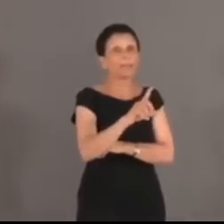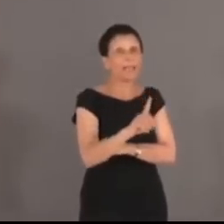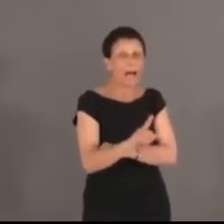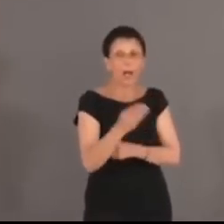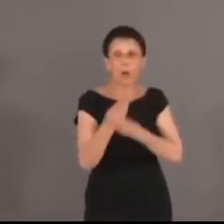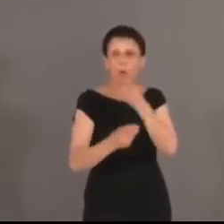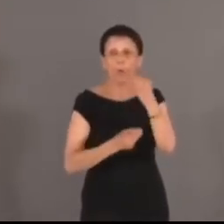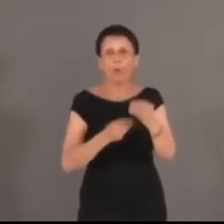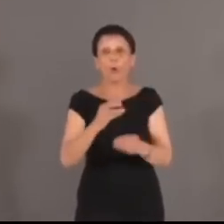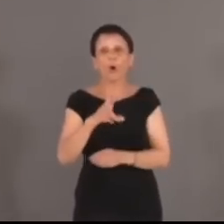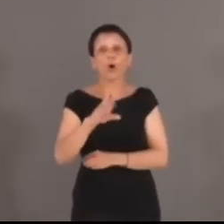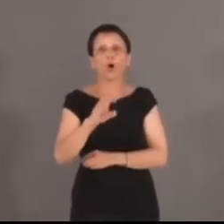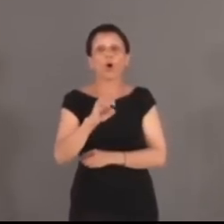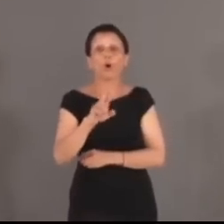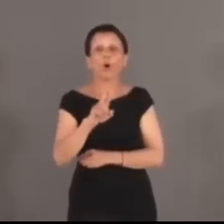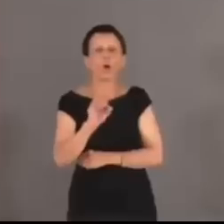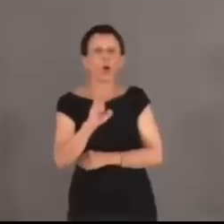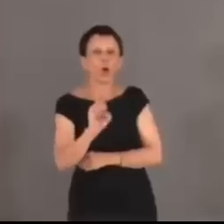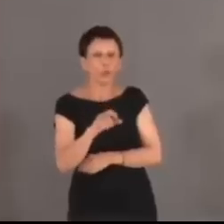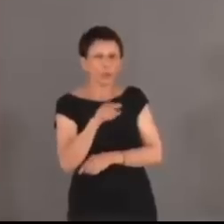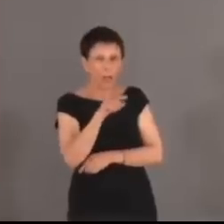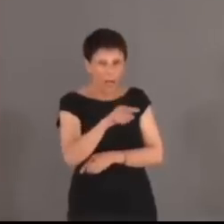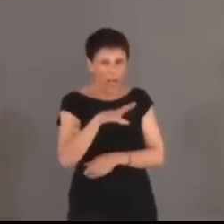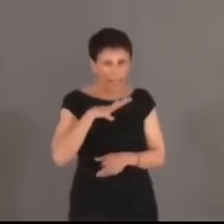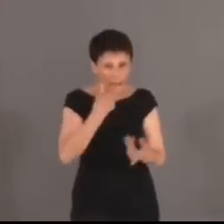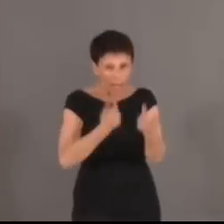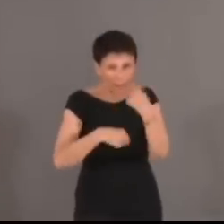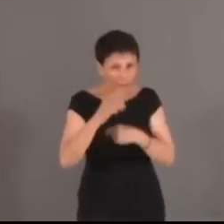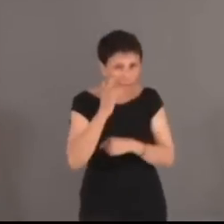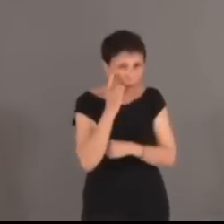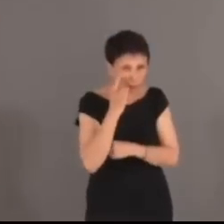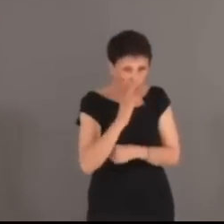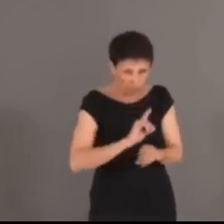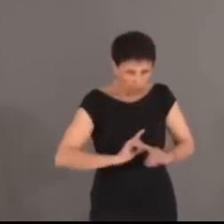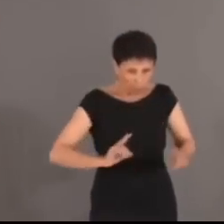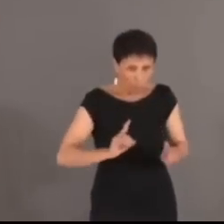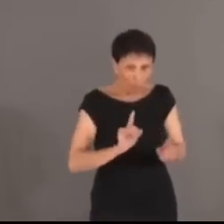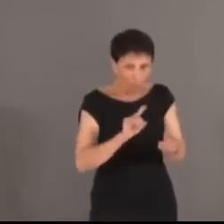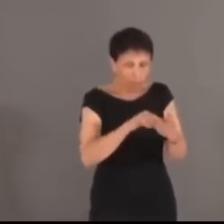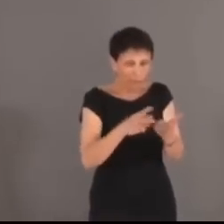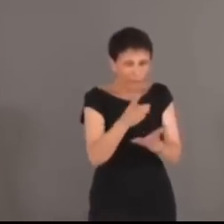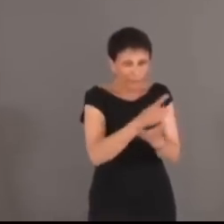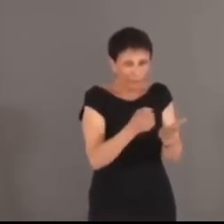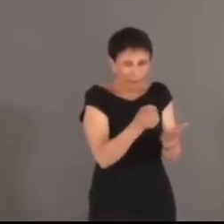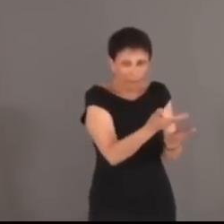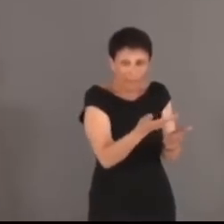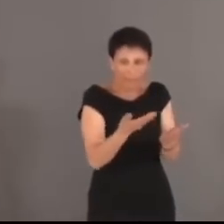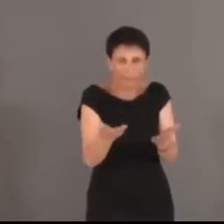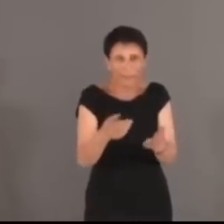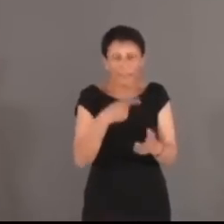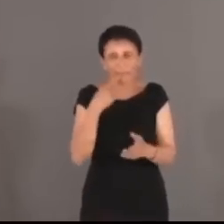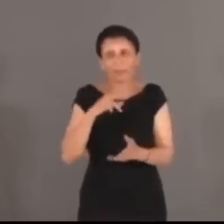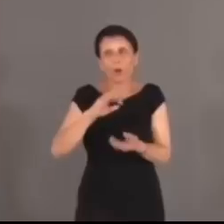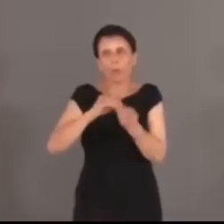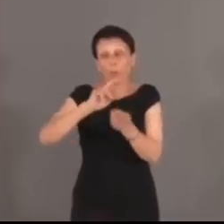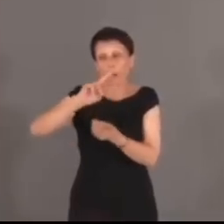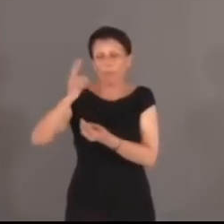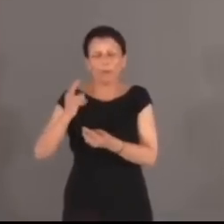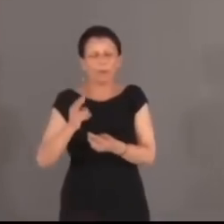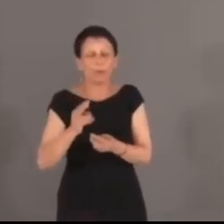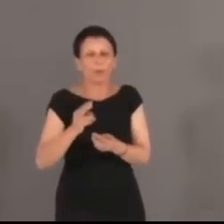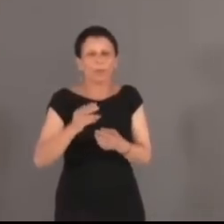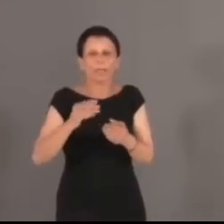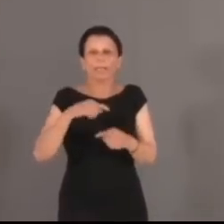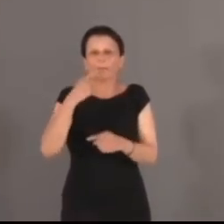parler de trafic de drogue dans ces départements? C'est bien. Bon, allez, monsieur Ravier. C'est bien qu'il y a un autre problème. C'est